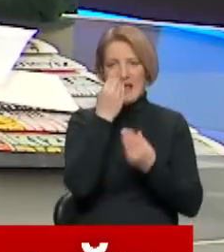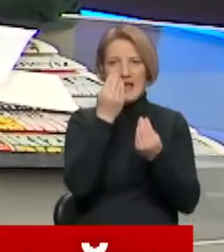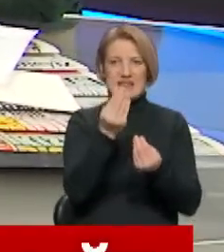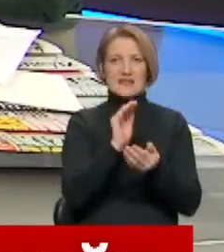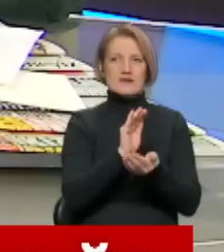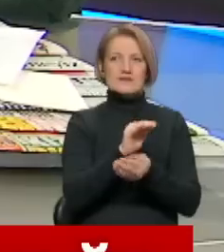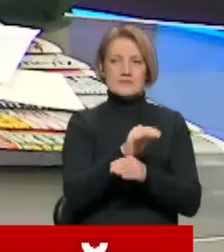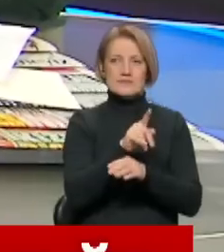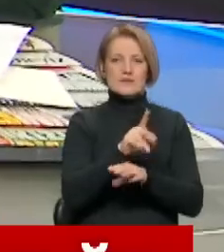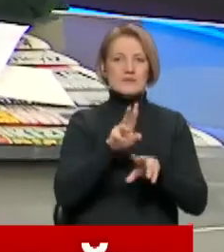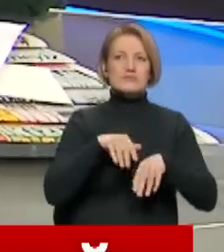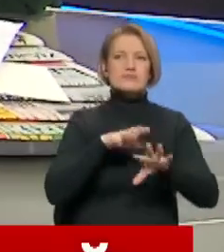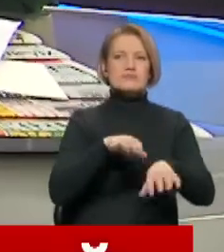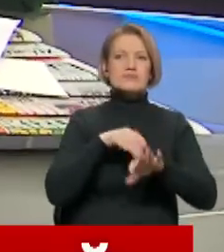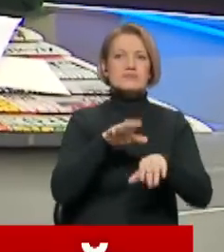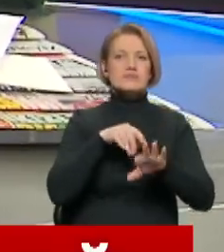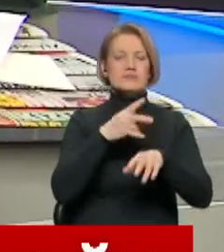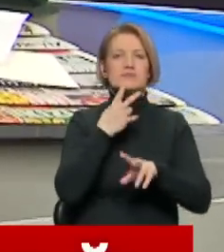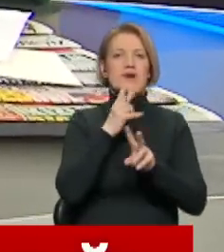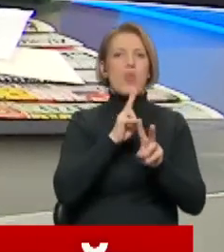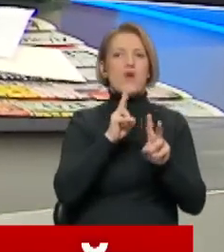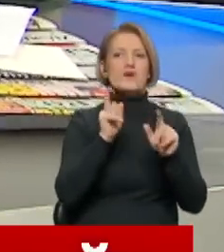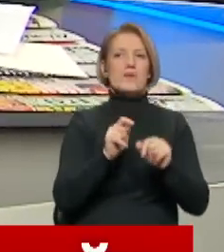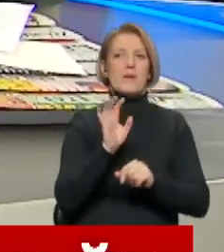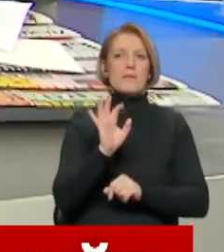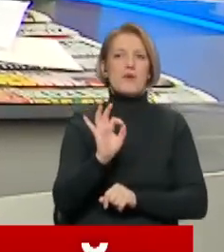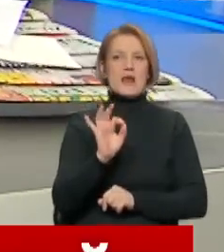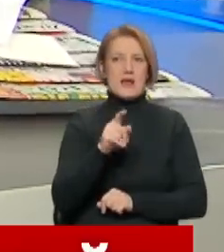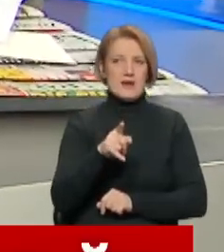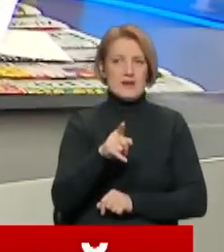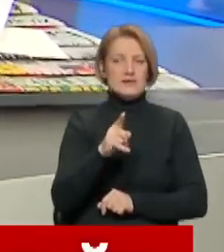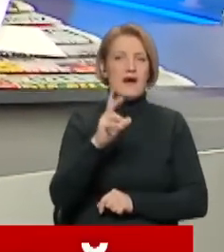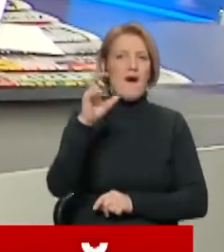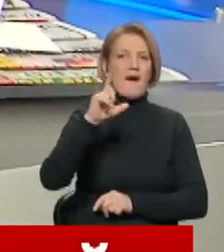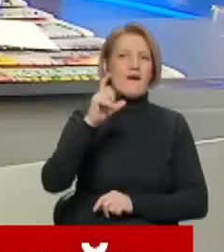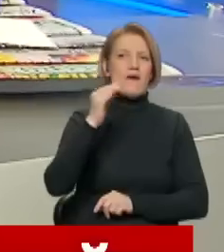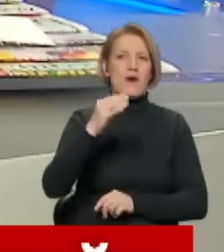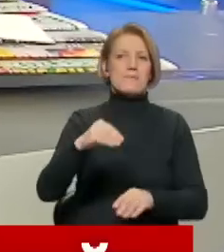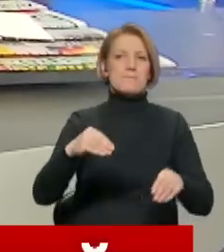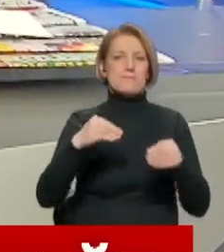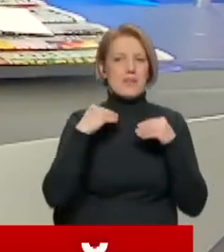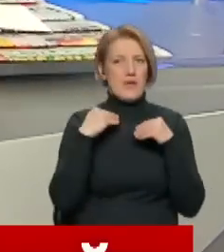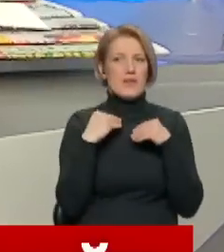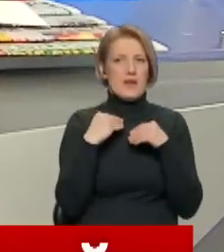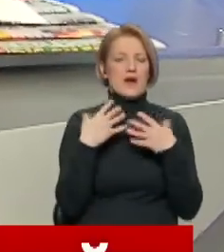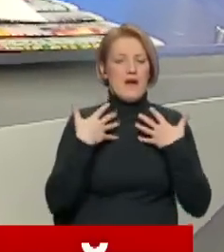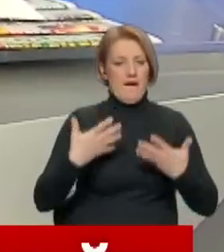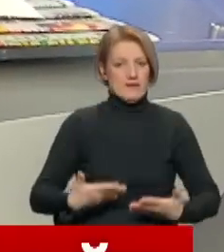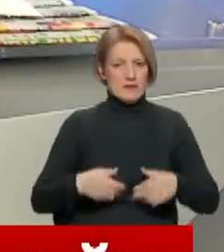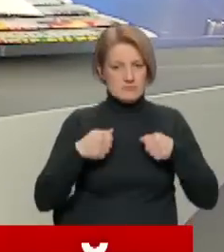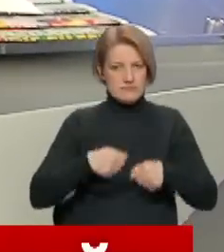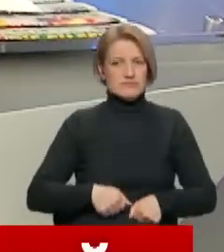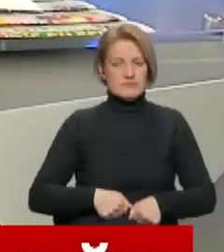ettiği hem sıra koşturarak bir enerji üretmeye Çalışıyor yani böyle o hamster sayesinde aydınlanabiliyor ve battaniyelerin altında Kazakların